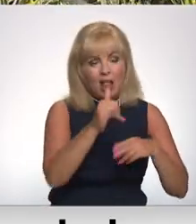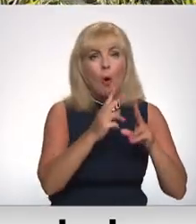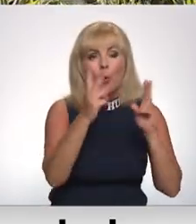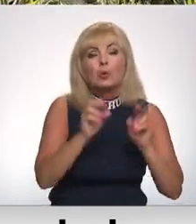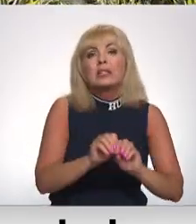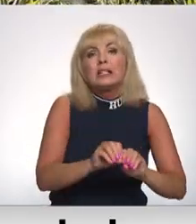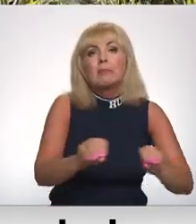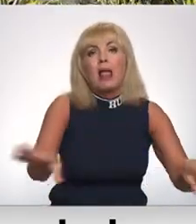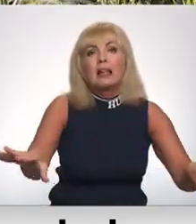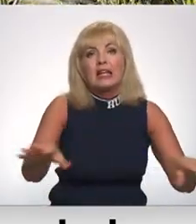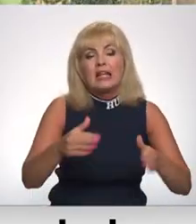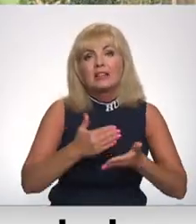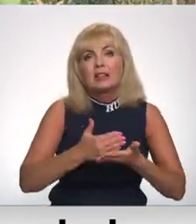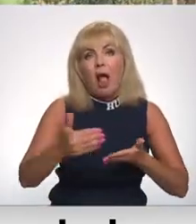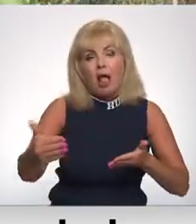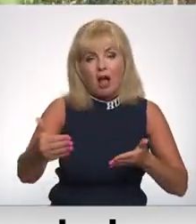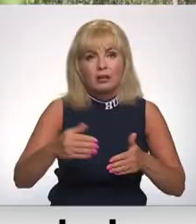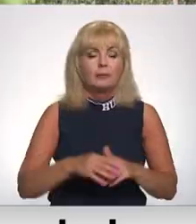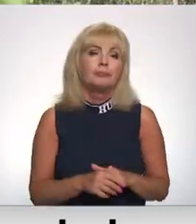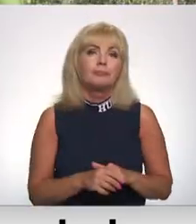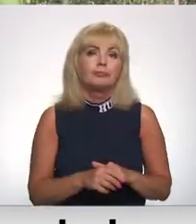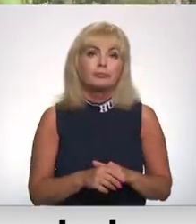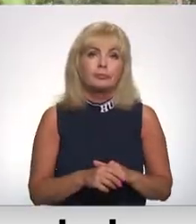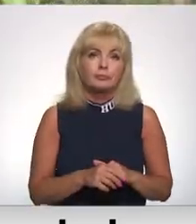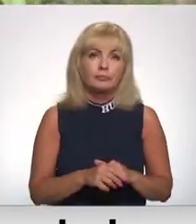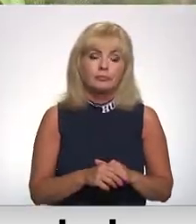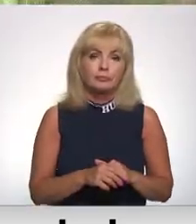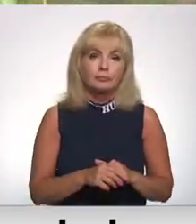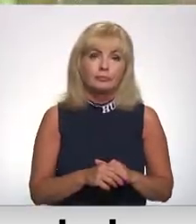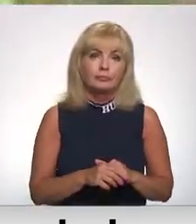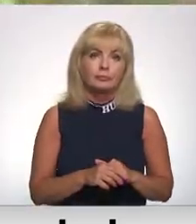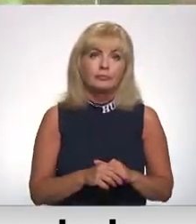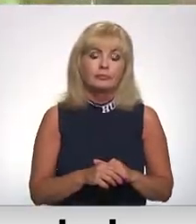izplatīties tālāk. Ilja Kozins, Aigars Kovaļevskis, Latvijas televīzija.